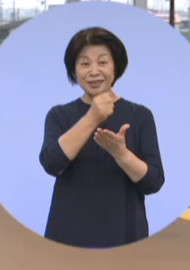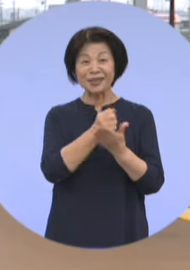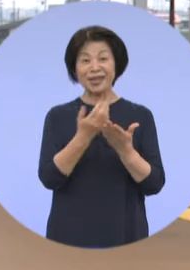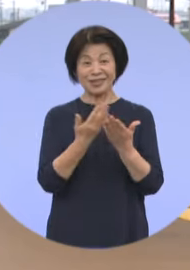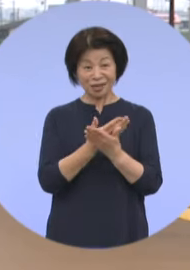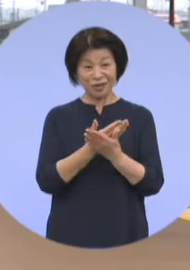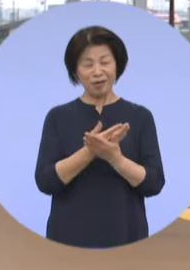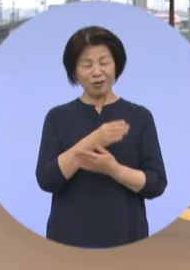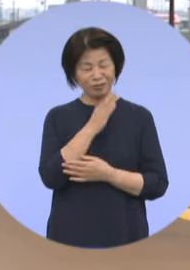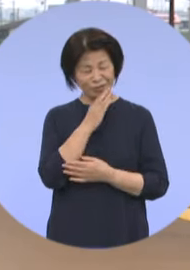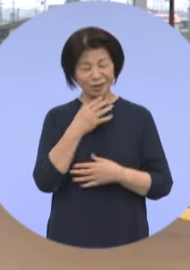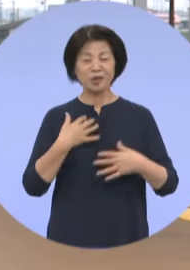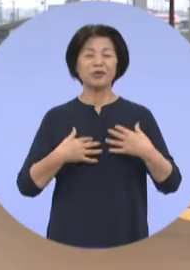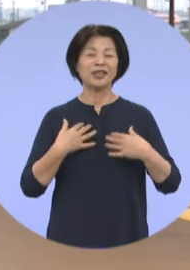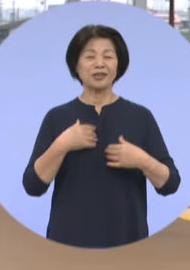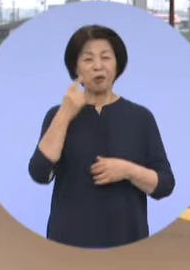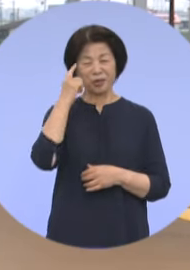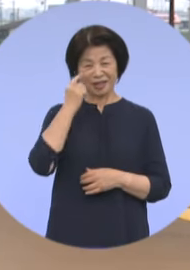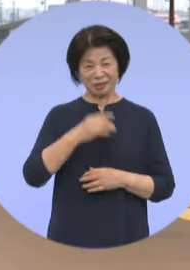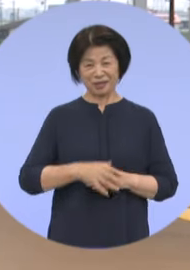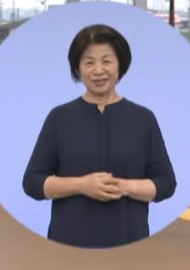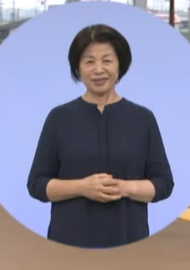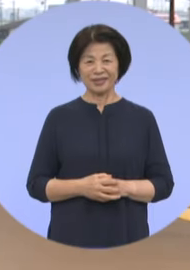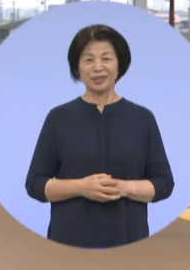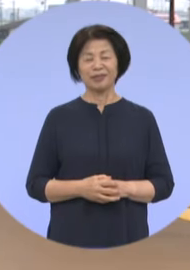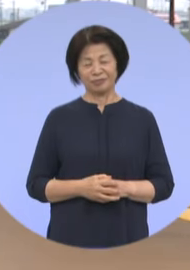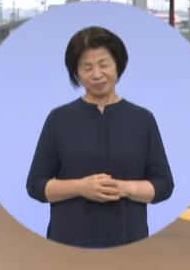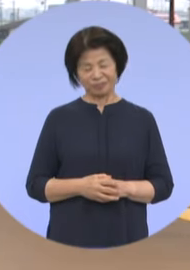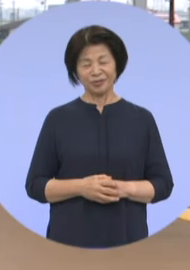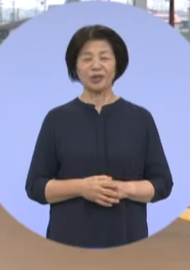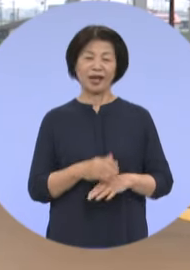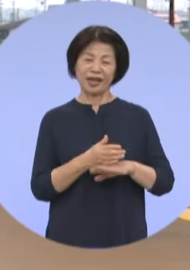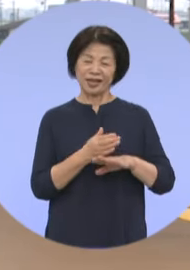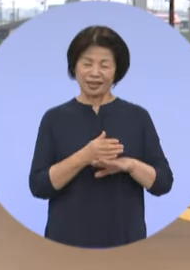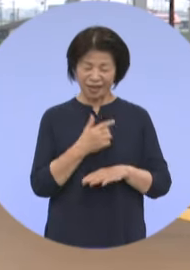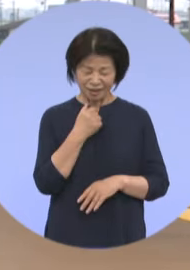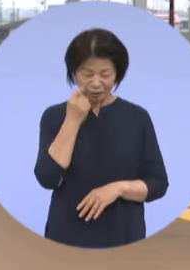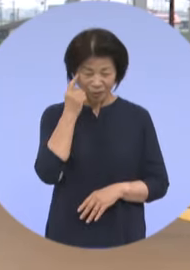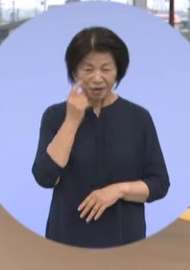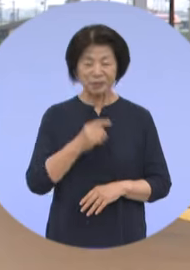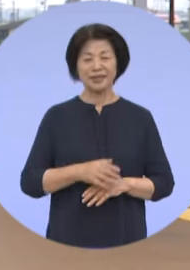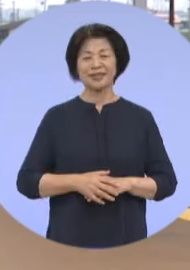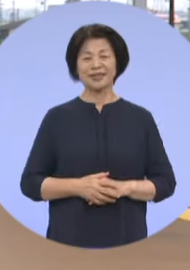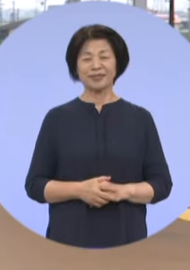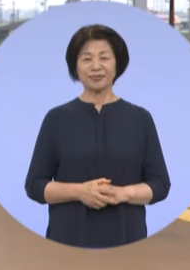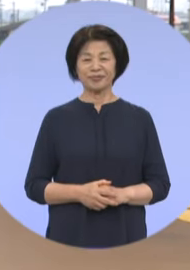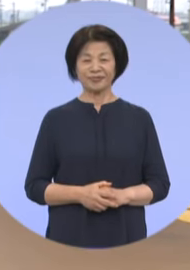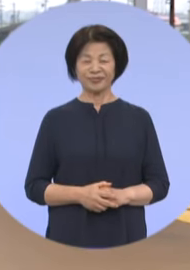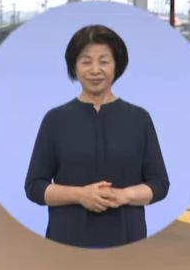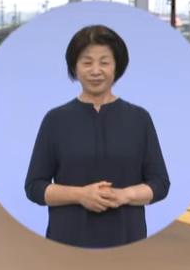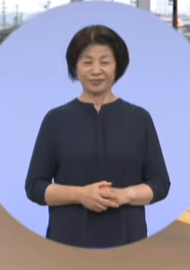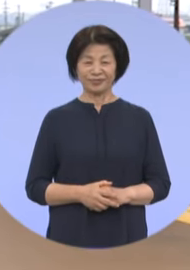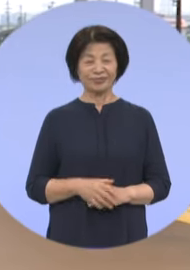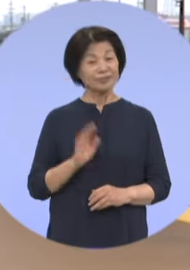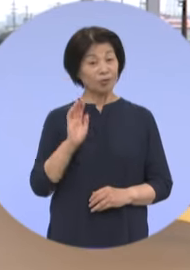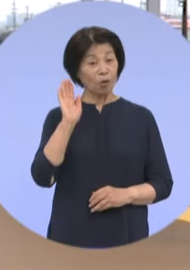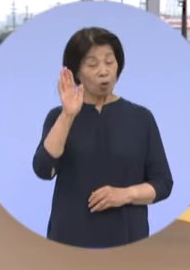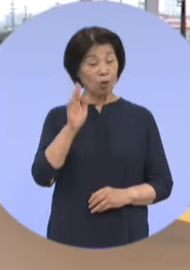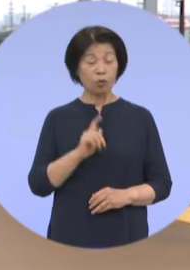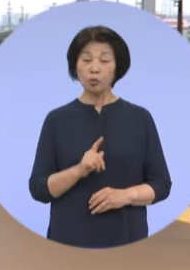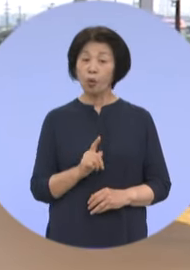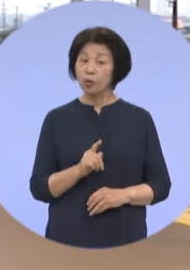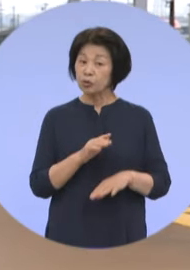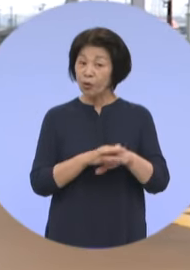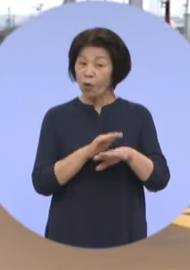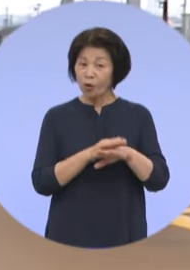変嬉しく思っておるところでございます。本当にありがたく思っております。 今後どのように